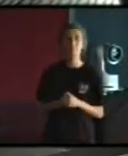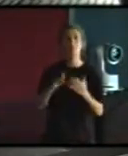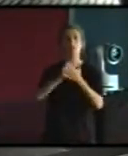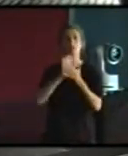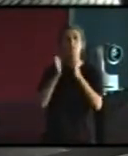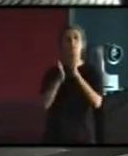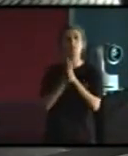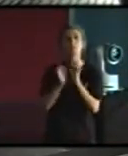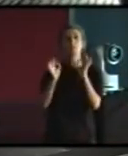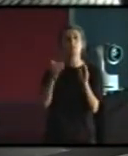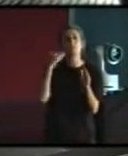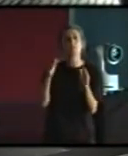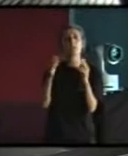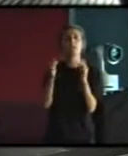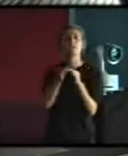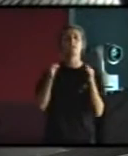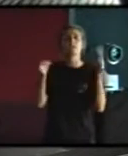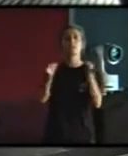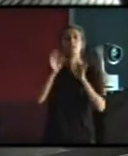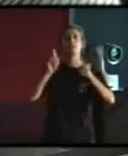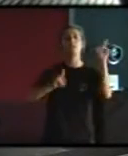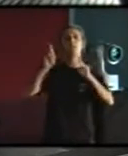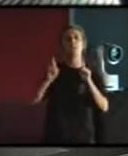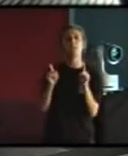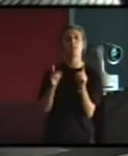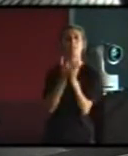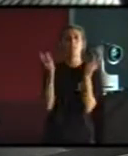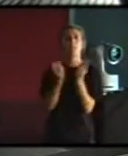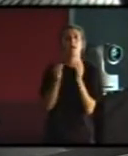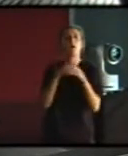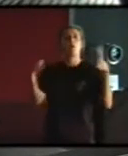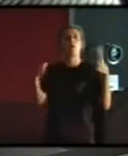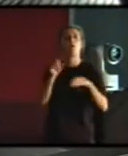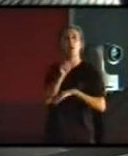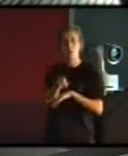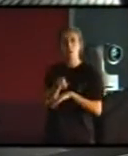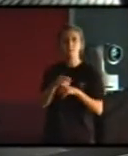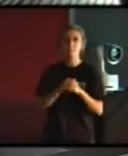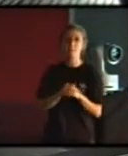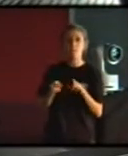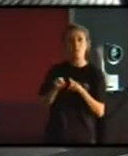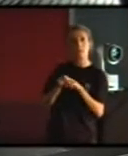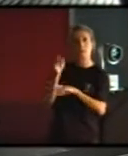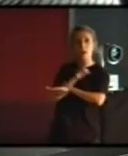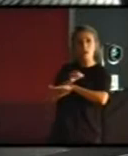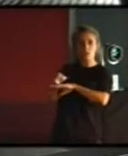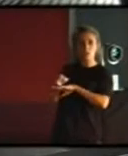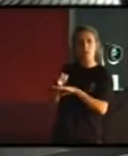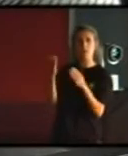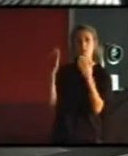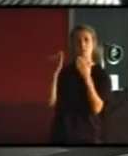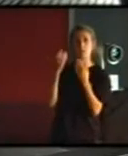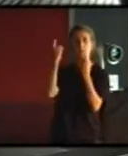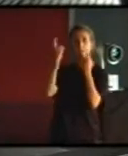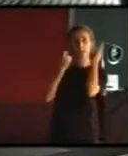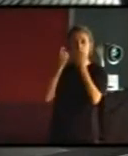qui défend la salle des fêtes du Grand Parc est présente dans la salle, elle peut intervenir. Deux des architectes qui ont participé au workshop également. Est-ce que